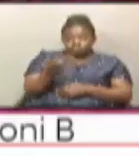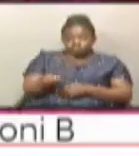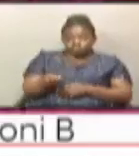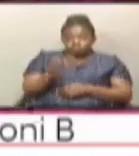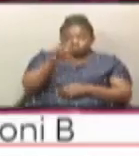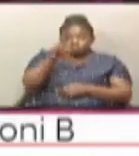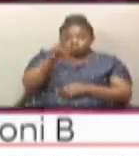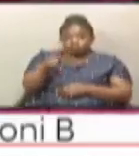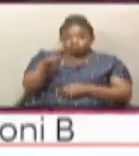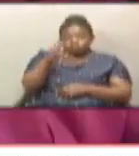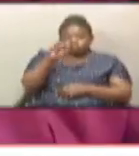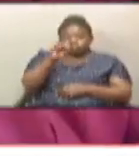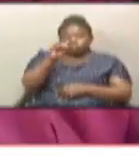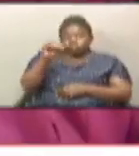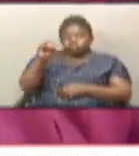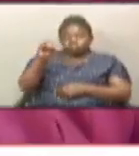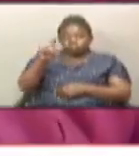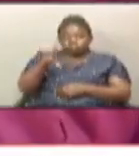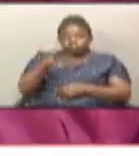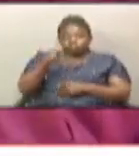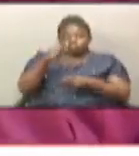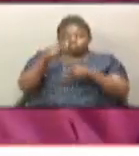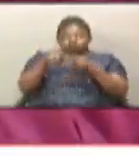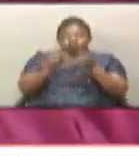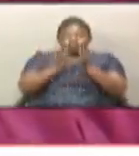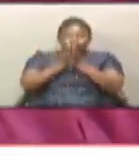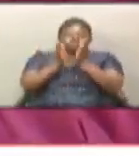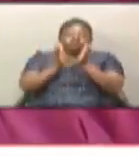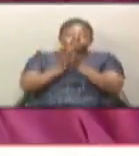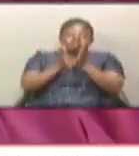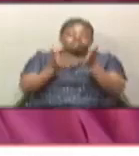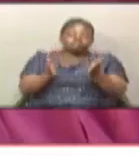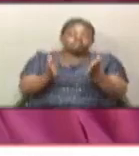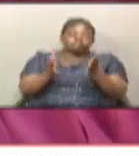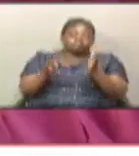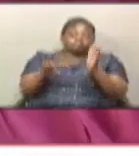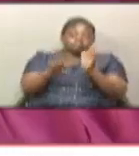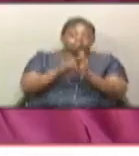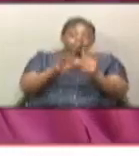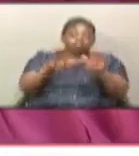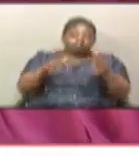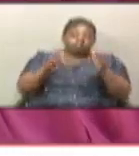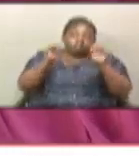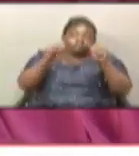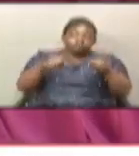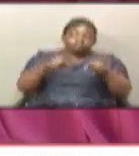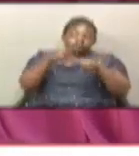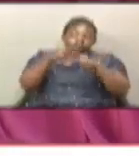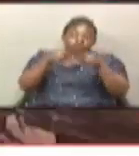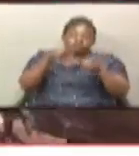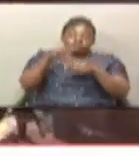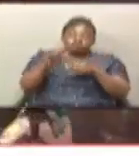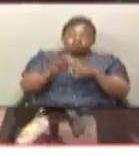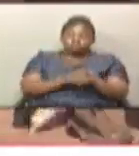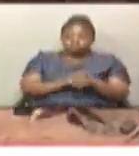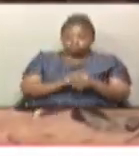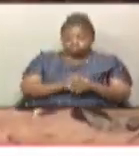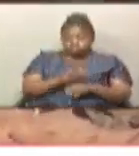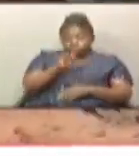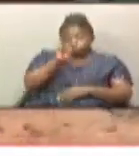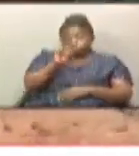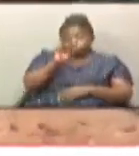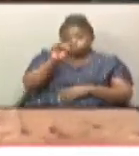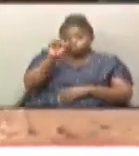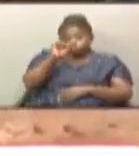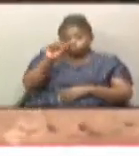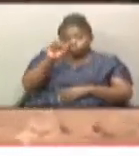abapuulu twongere okubataputira amateeka bakyawe kubayinza okutambuliza bizinesi zaabwe. Moses Ssenyongole kansida